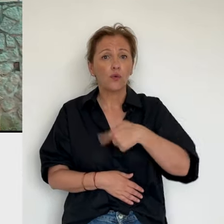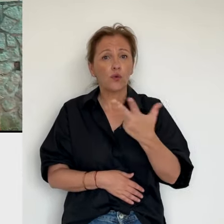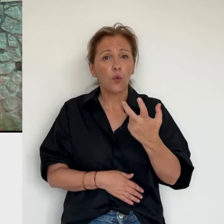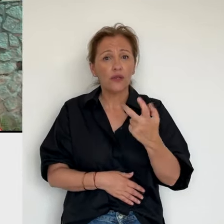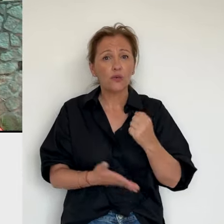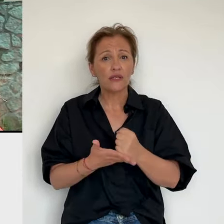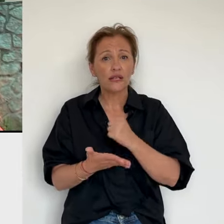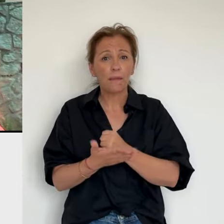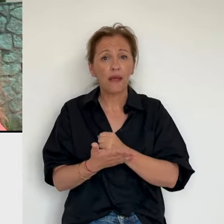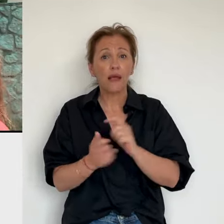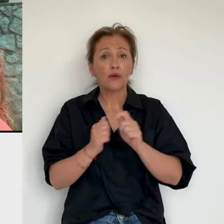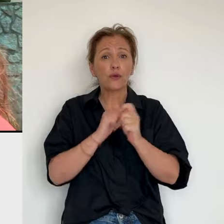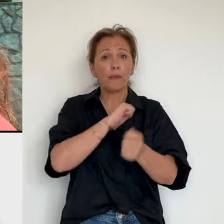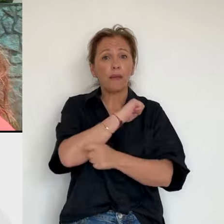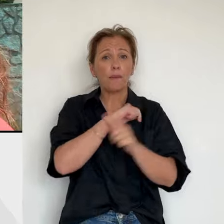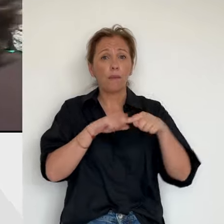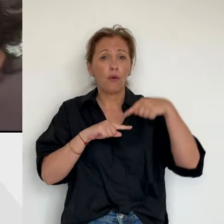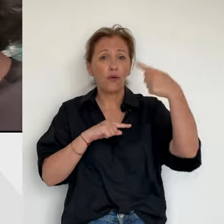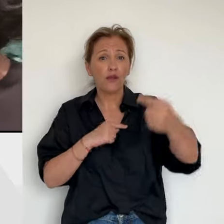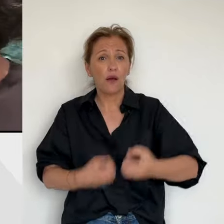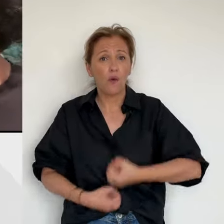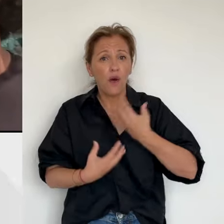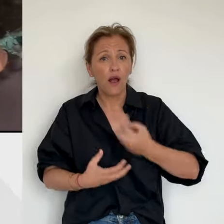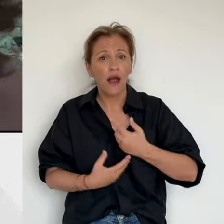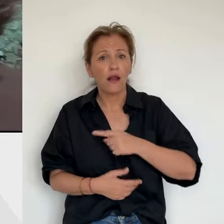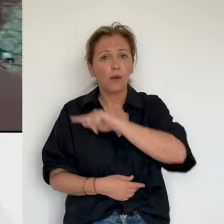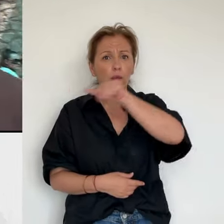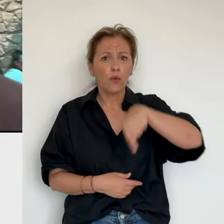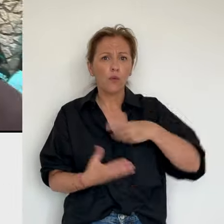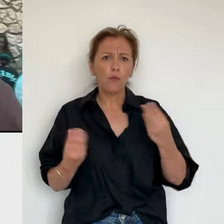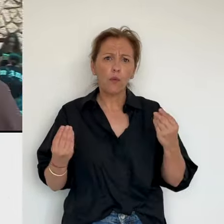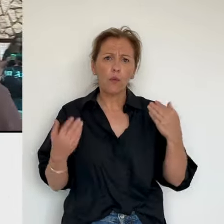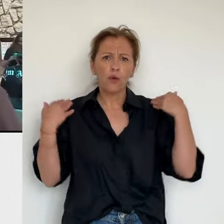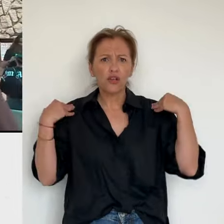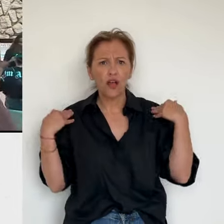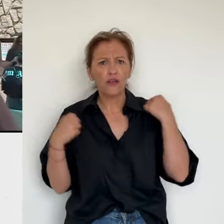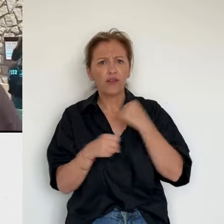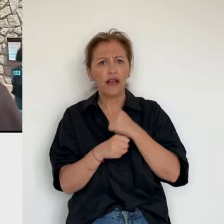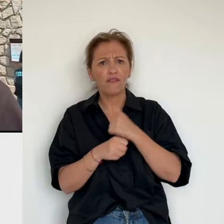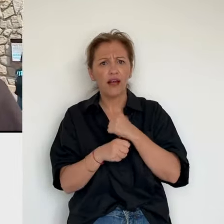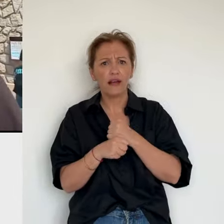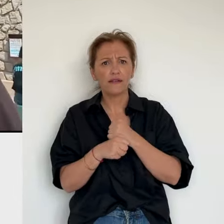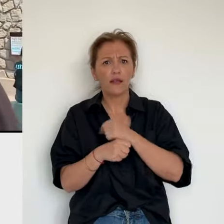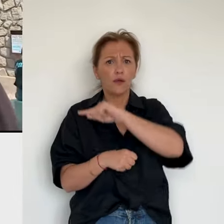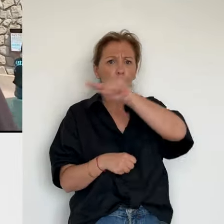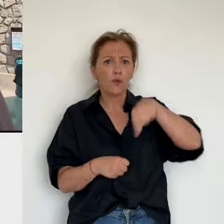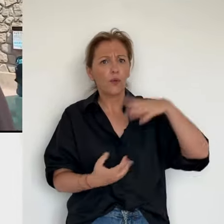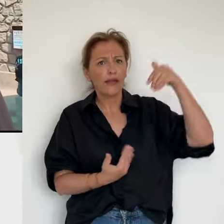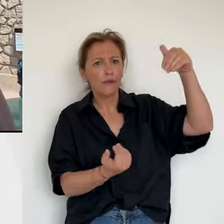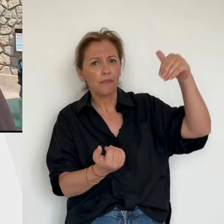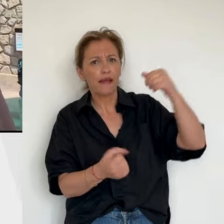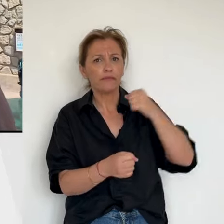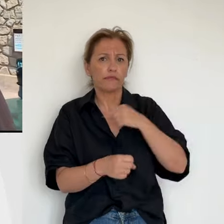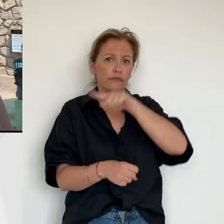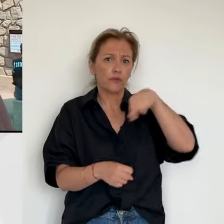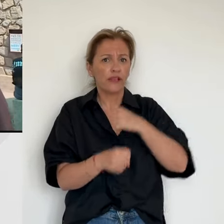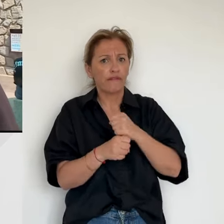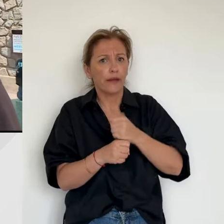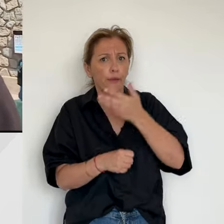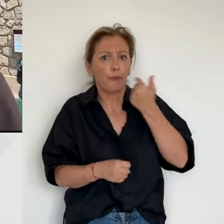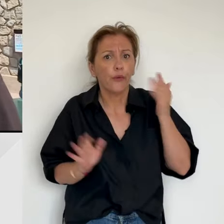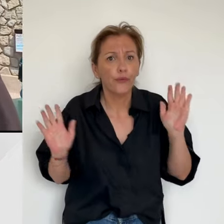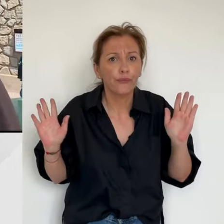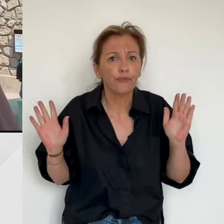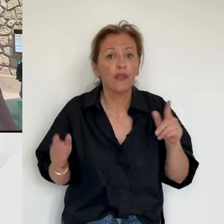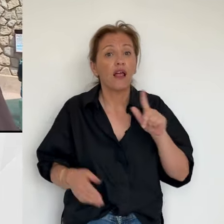philo par rapport aux coefficients. On les passe, demain et après-demain encore. On a 3 jours de suite d'épreuves